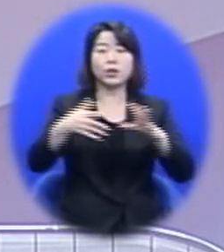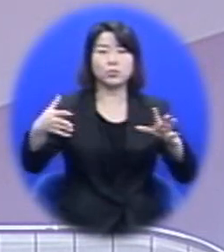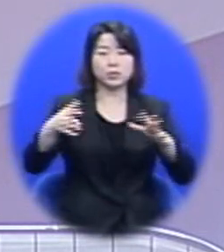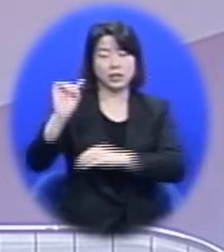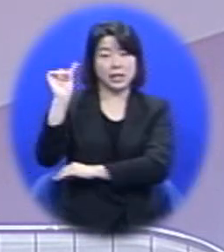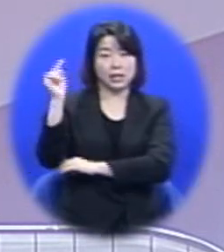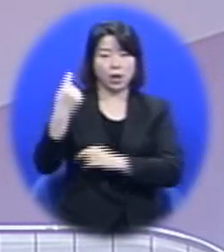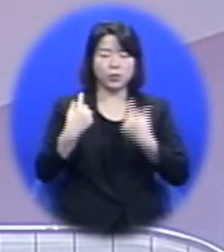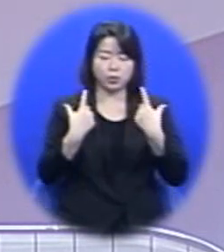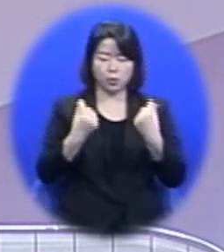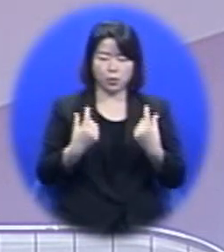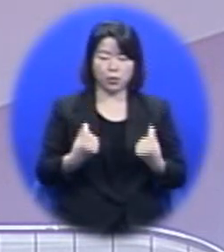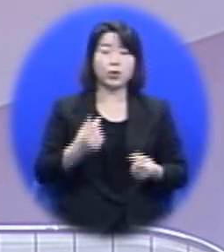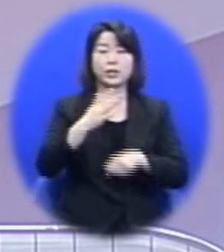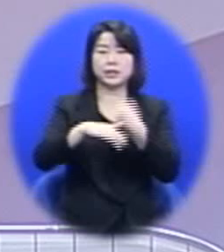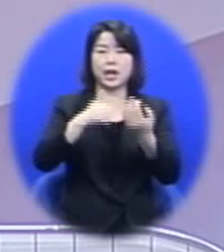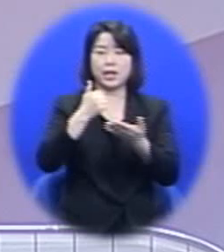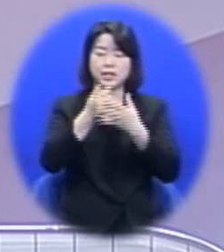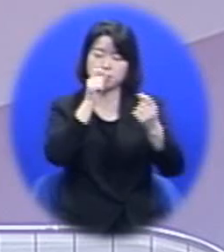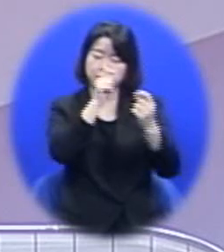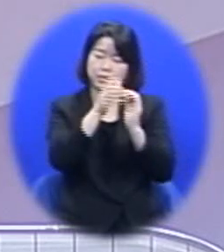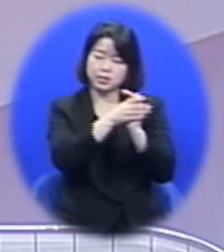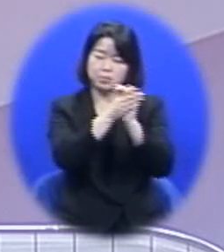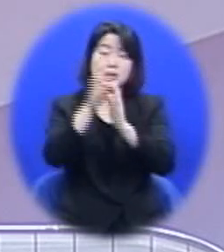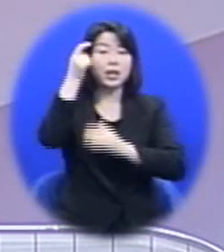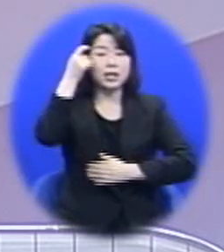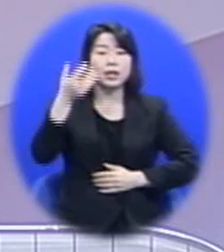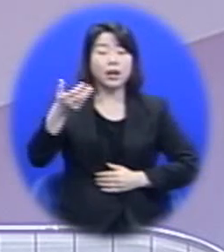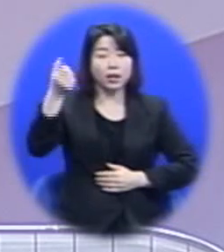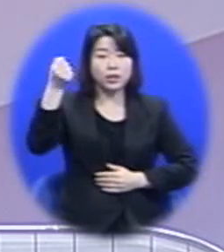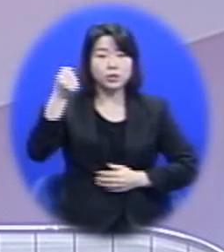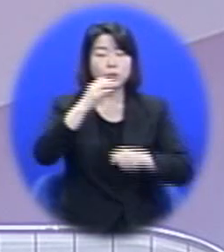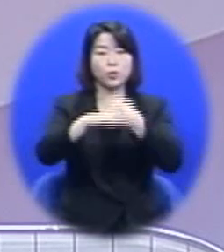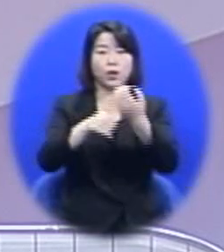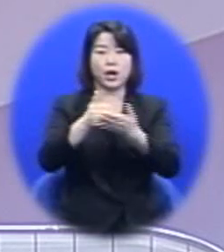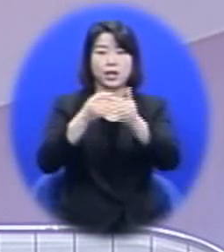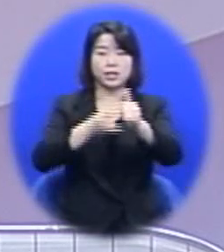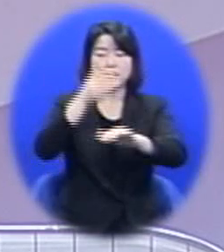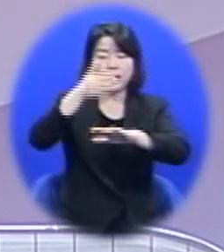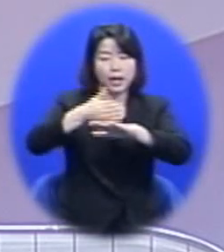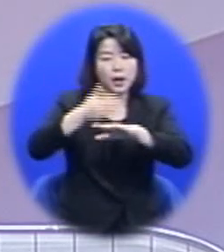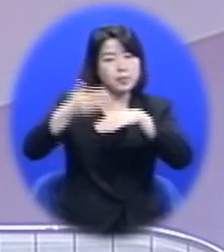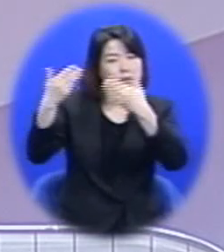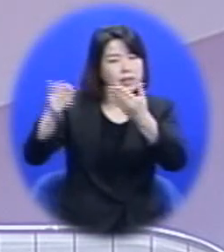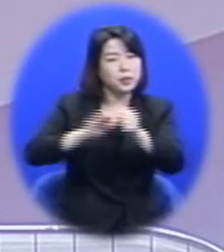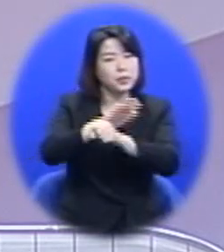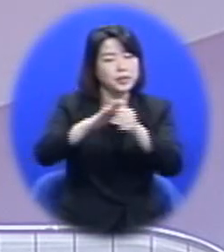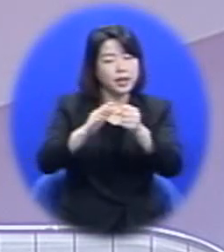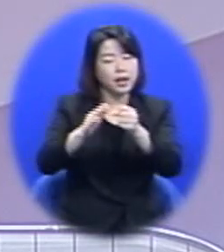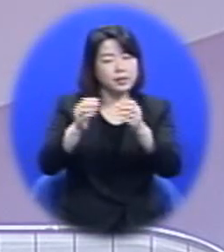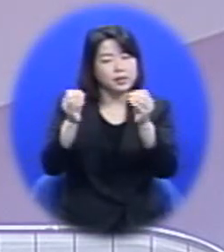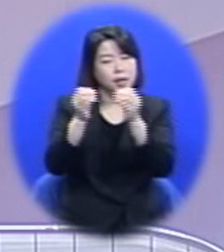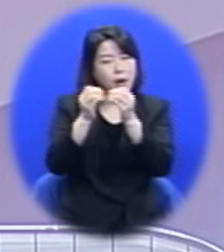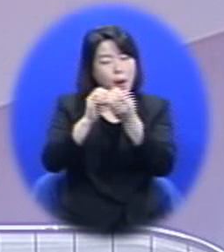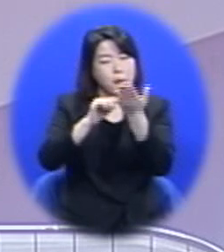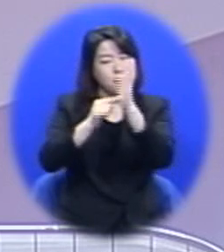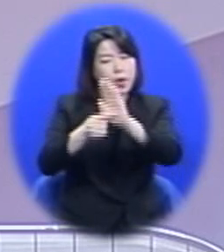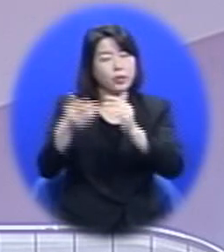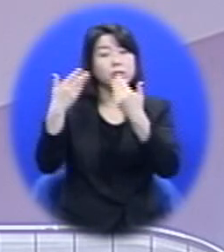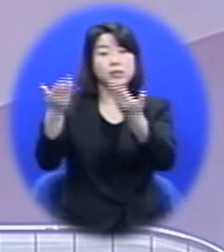한결같이 하나님을 친밀하게 여겼고 그리고 하나님께 감사하고 사랑을 표현했을까 하는